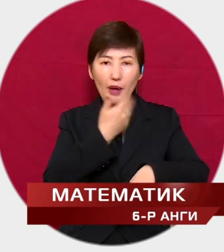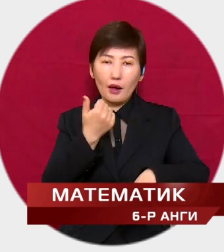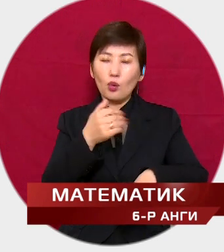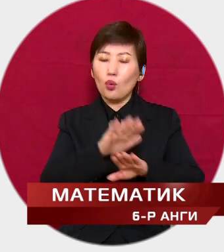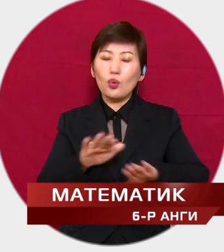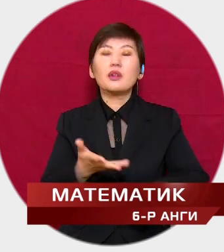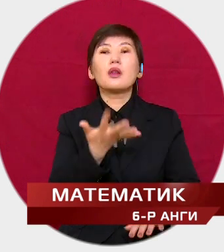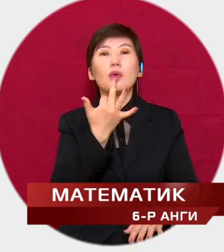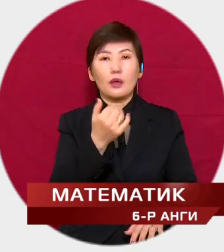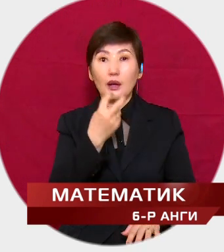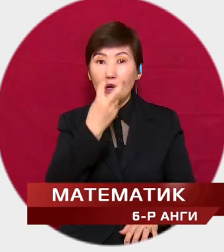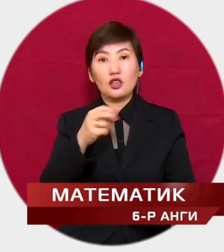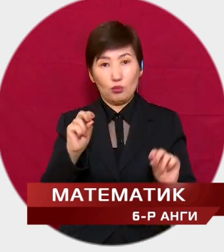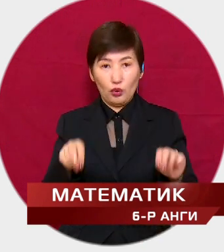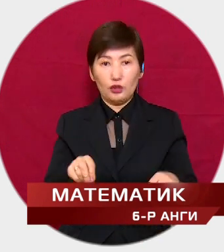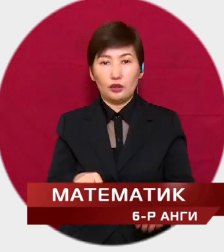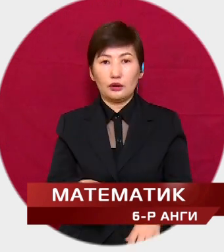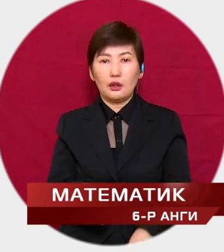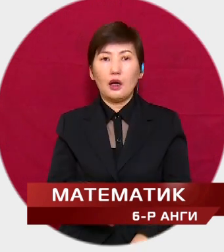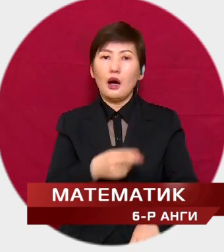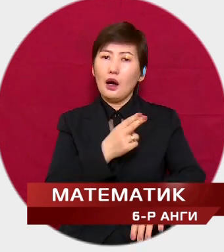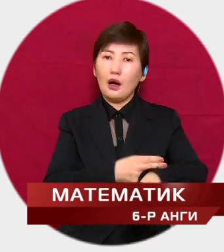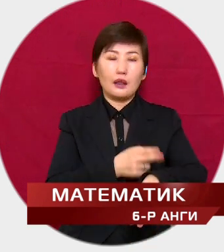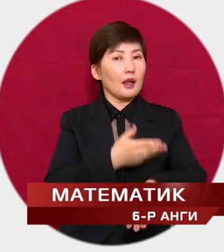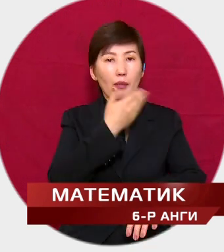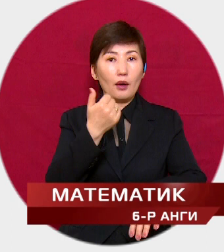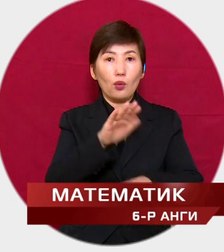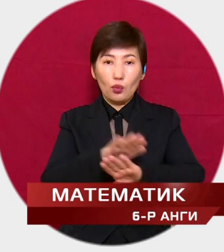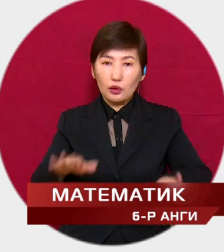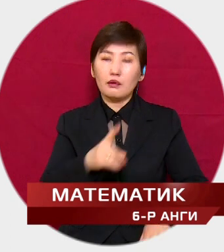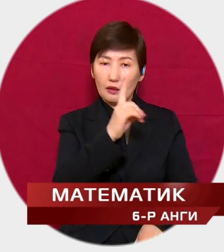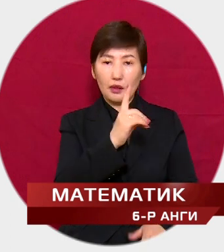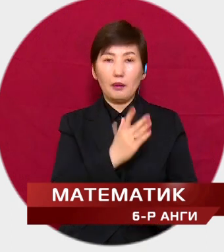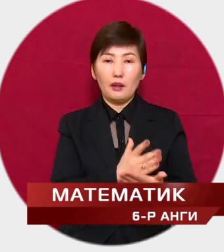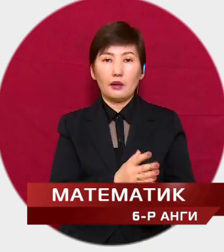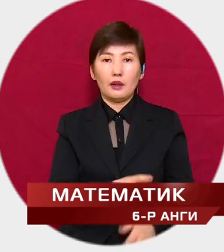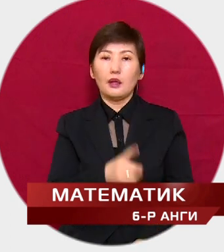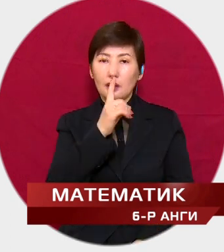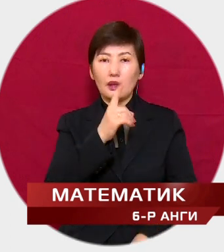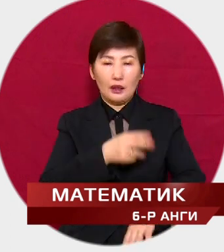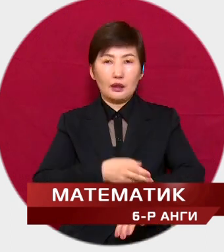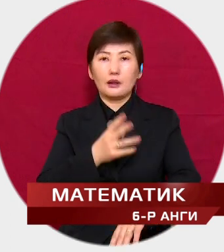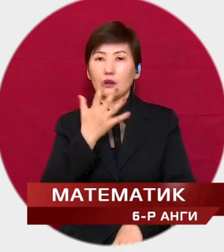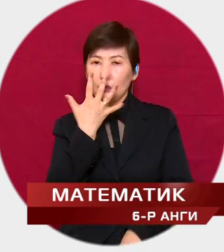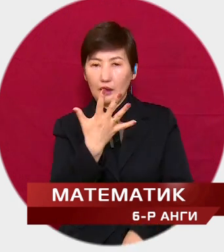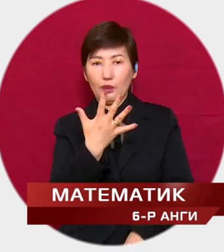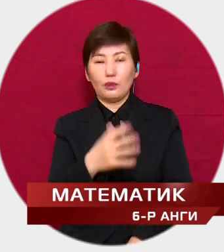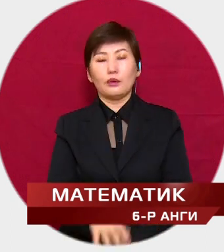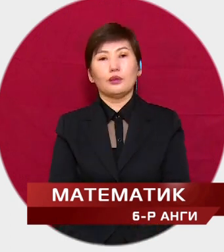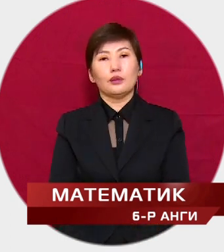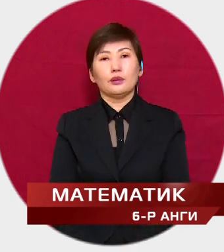гэдгийг харж болж байна. За энэ дээр харандаагүй хүүхэд бол 1 байна. За 1 харандаатай хүүхэд бол 5 байна гэсэн